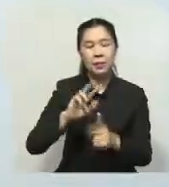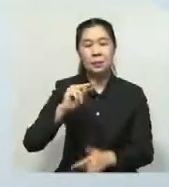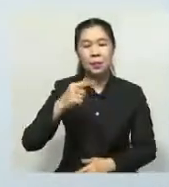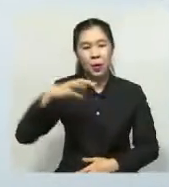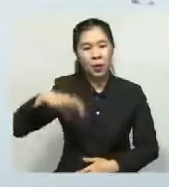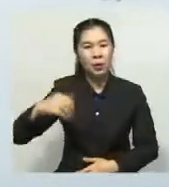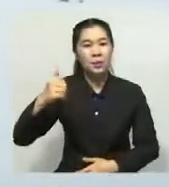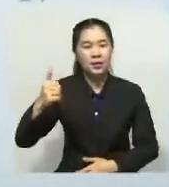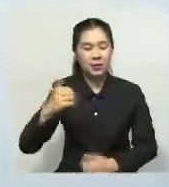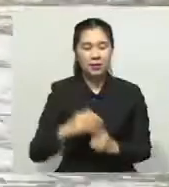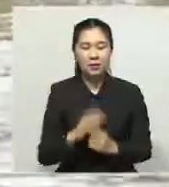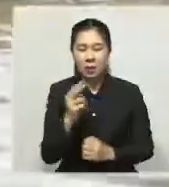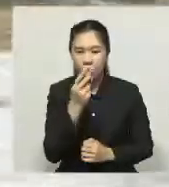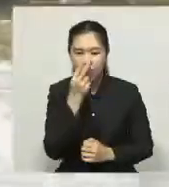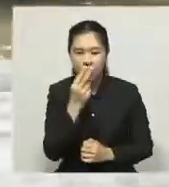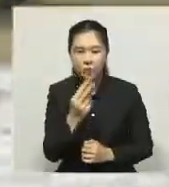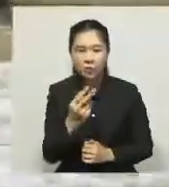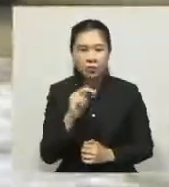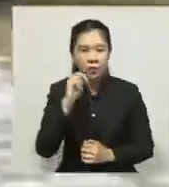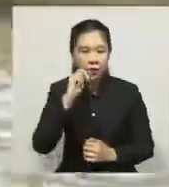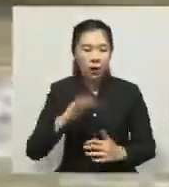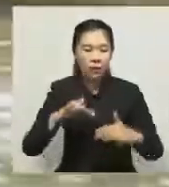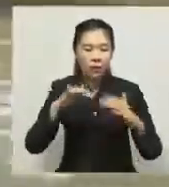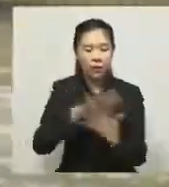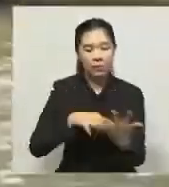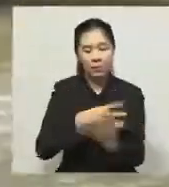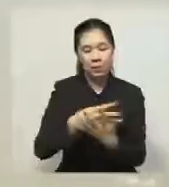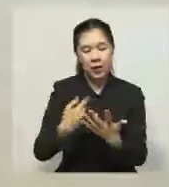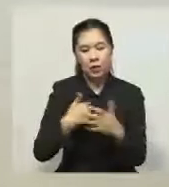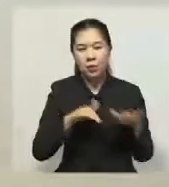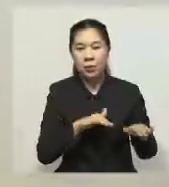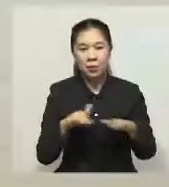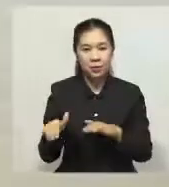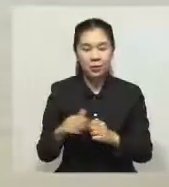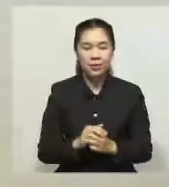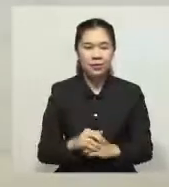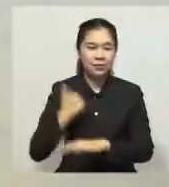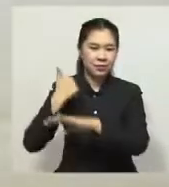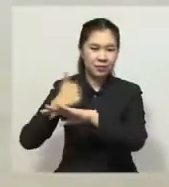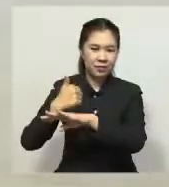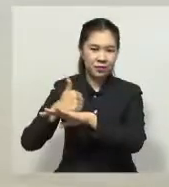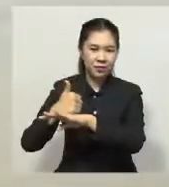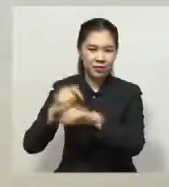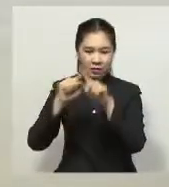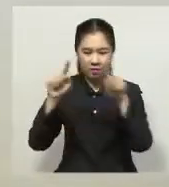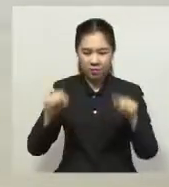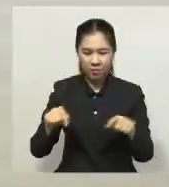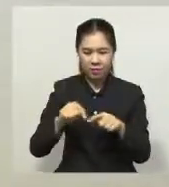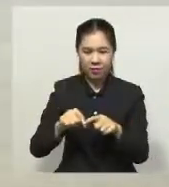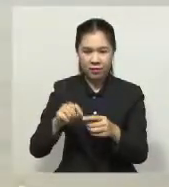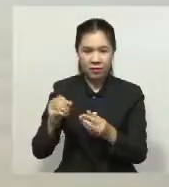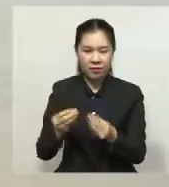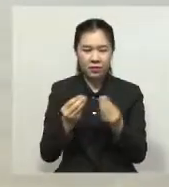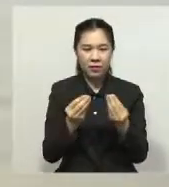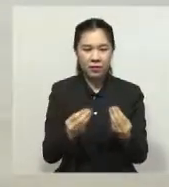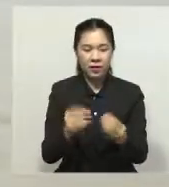ำเภอเมืองราชบุรีเพื่อติดตามสถานการณ์น้ำแล้วก็วางแผนเตรียมความพร้อมหลังจากทางผู้ว่าราชการจังหวัดออกหนังสือด่วนที่สุดถึงอำเ